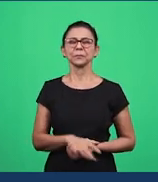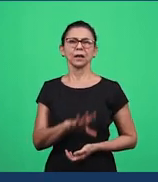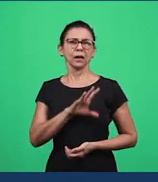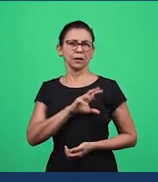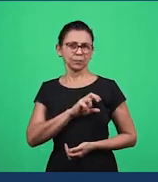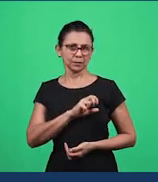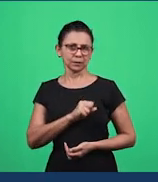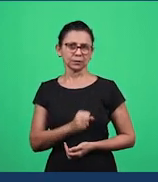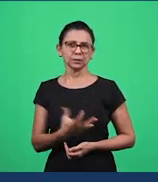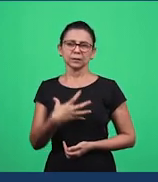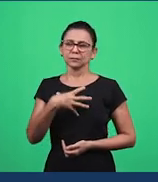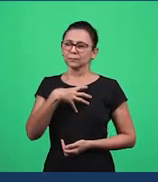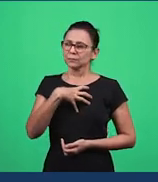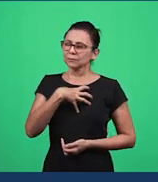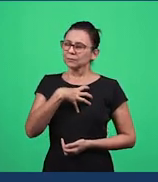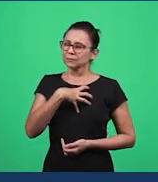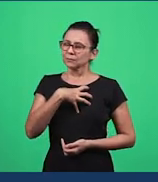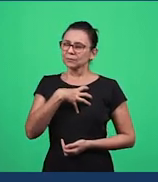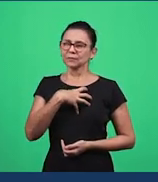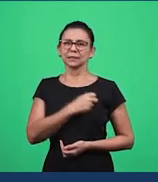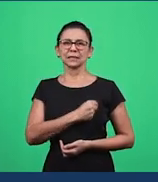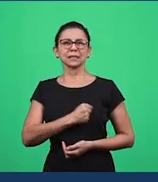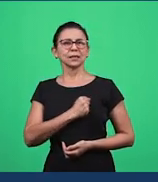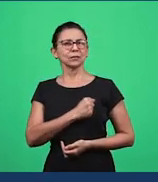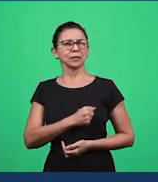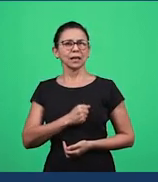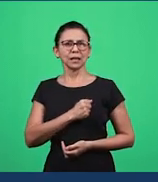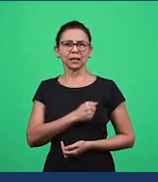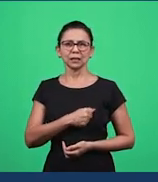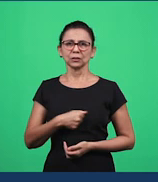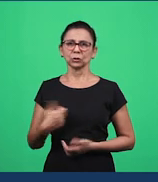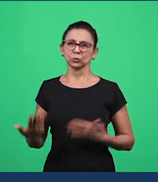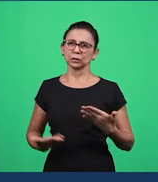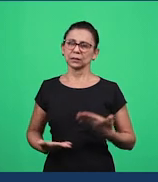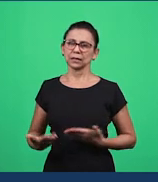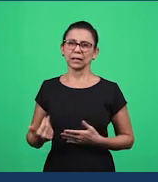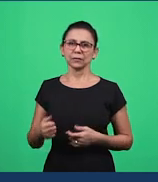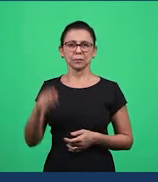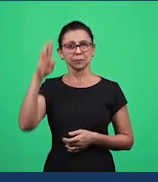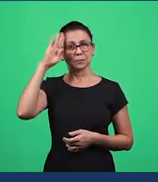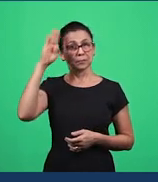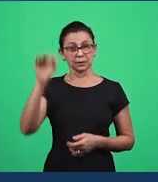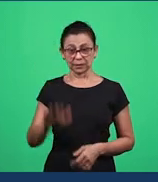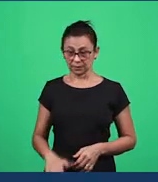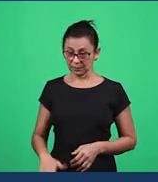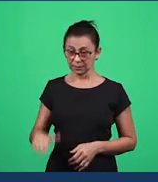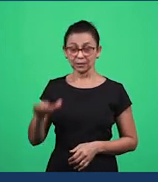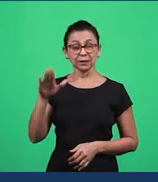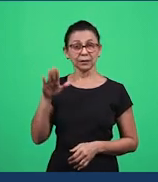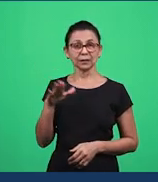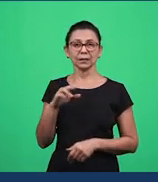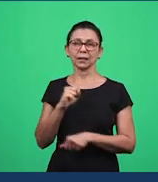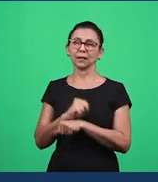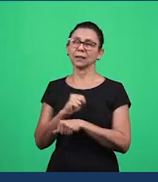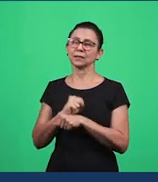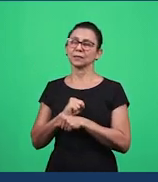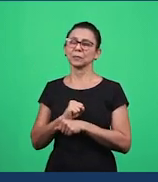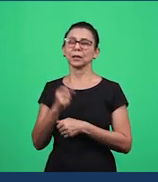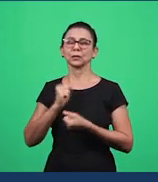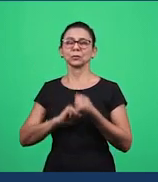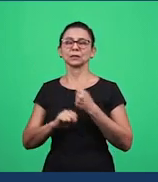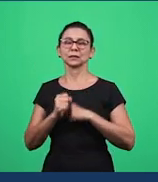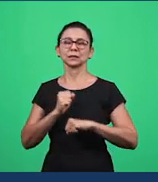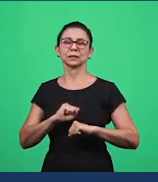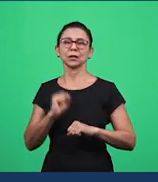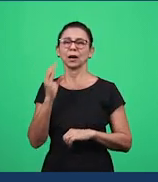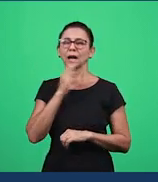Рио-де-Жанейро. Возлюбленные, мы скучаем за вами, особенно о детях из церкви. Я